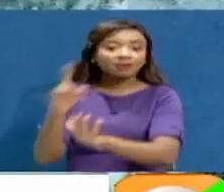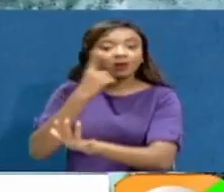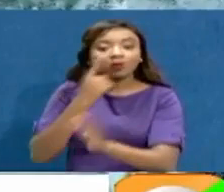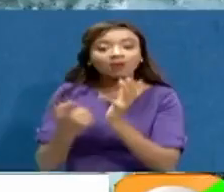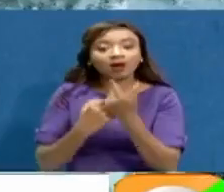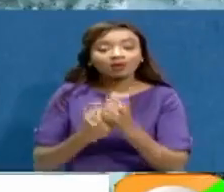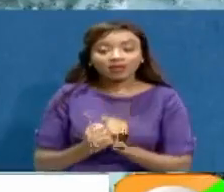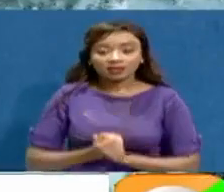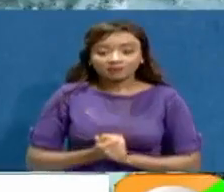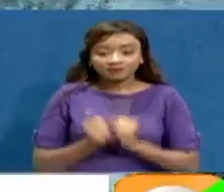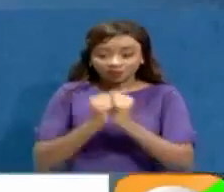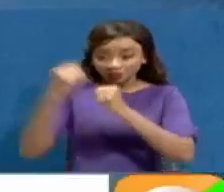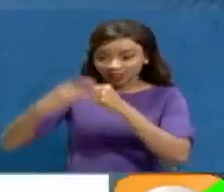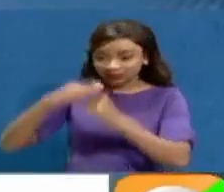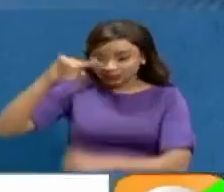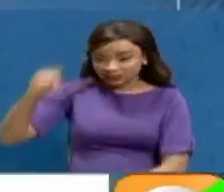kuwa